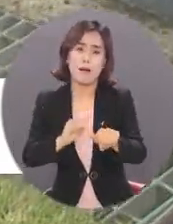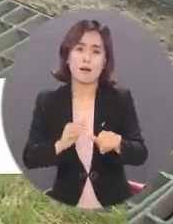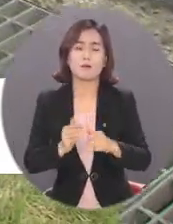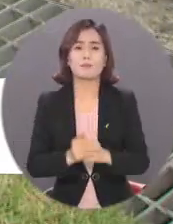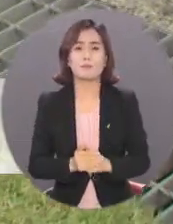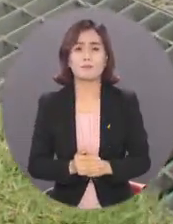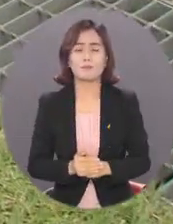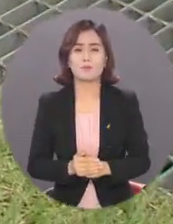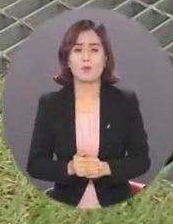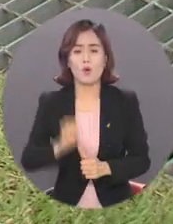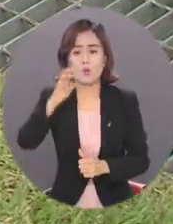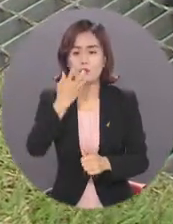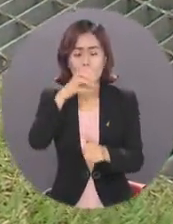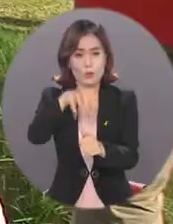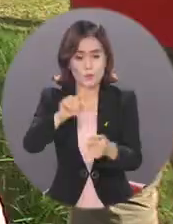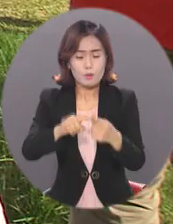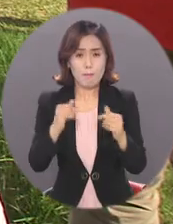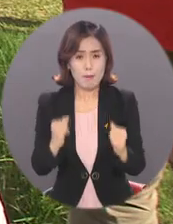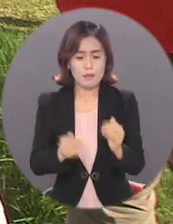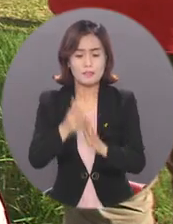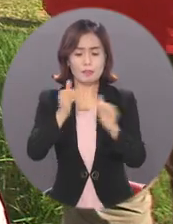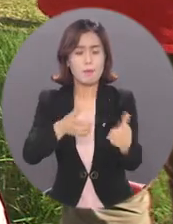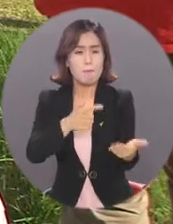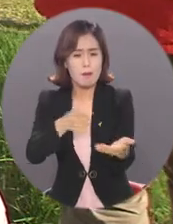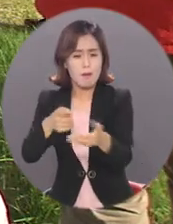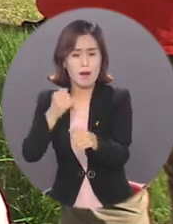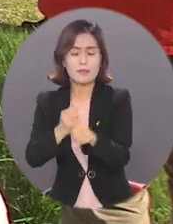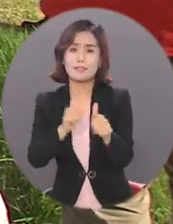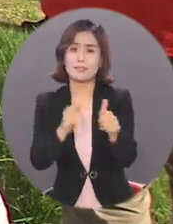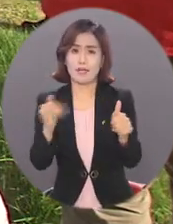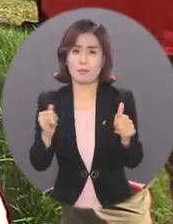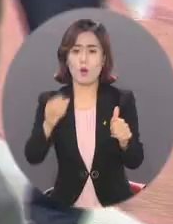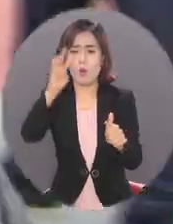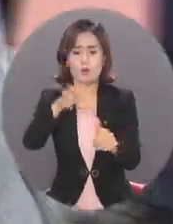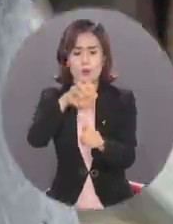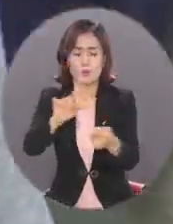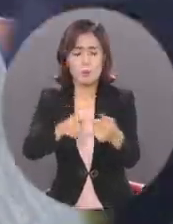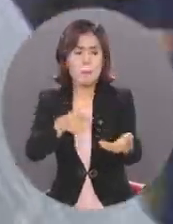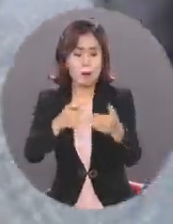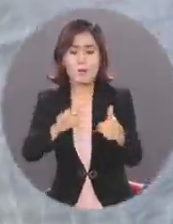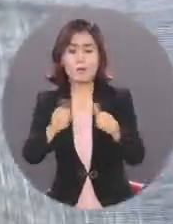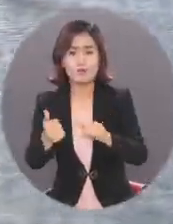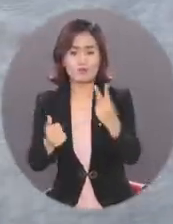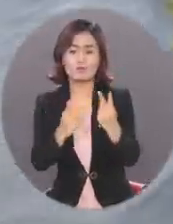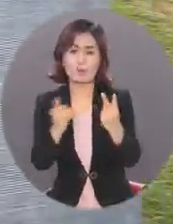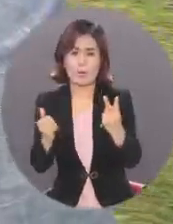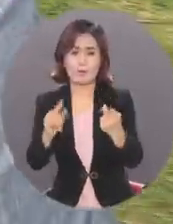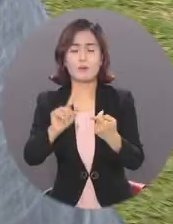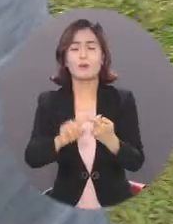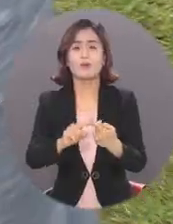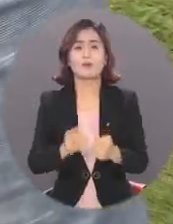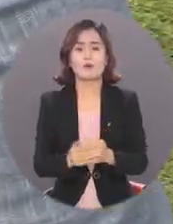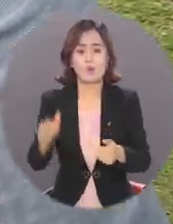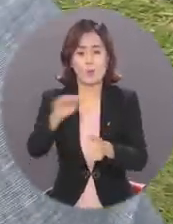투입됐습니다. 광주교도소에 두둔하며 시민군을 사살했다는 신 씨는 광주교도소 발포로 숨진 고 서만호, 고규석